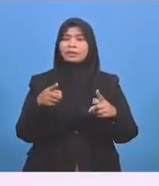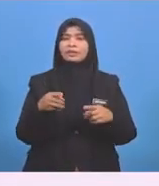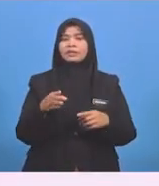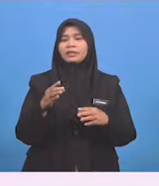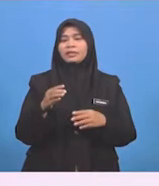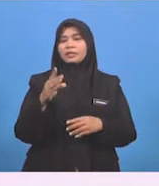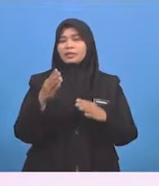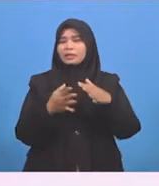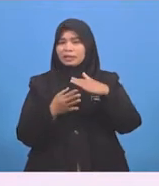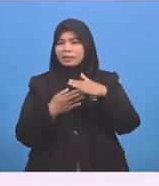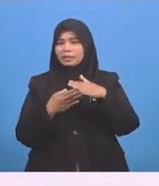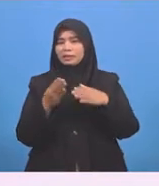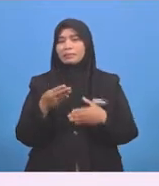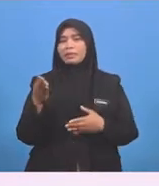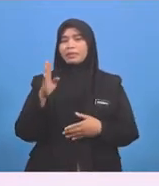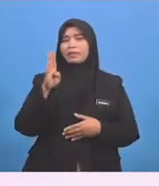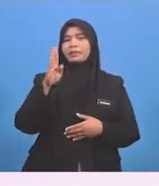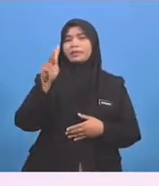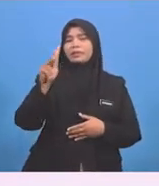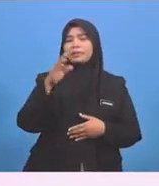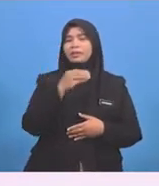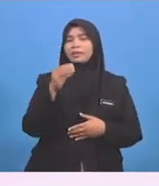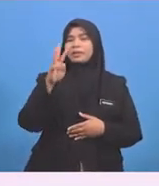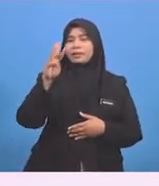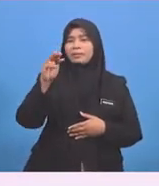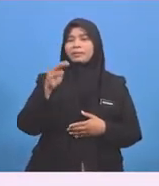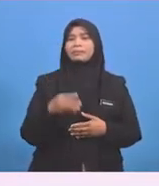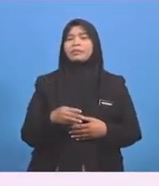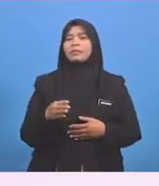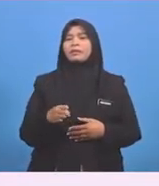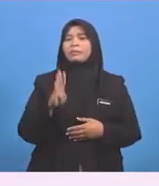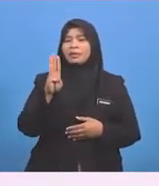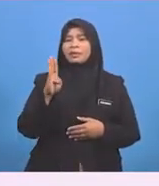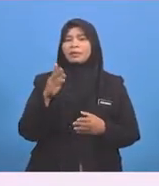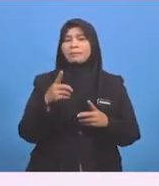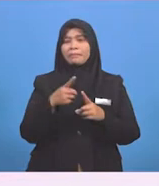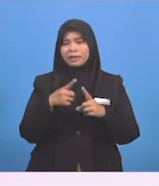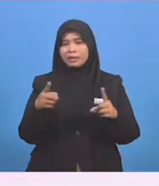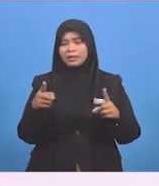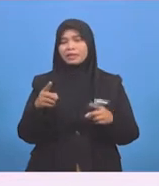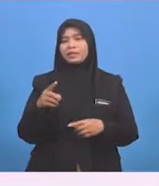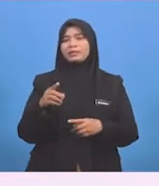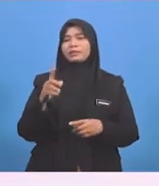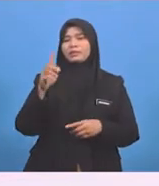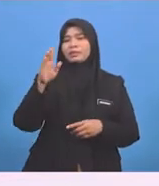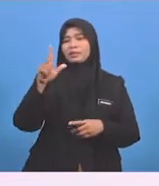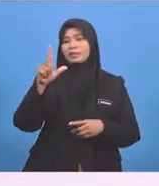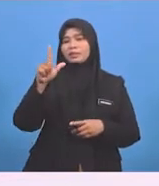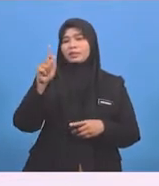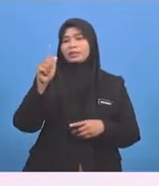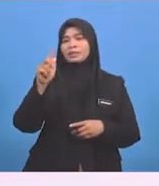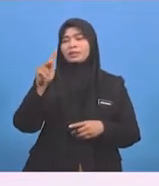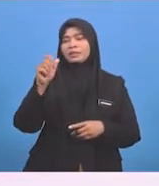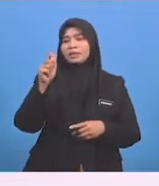bahan K dan M. B. Bandingkan takat lebur bagi bahan K